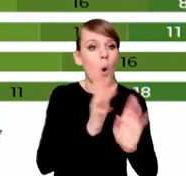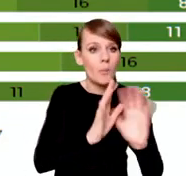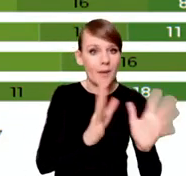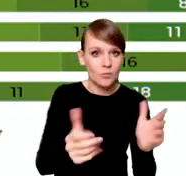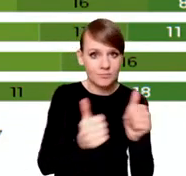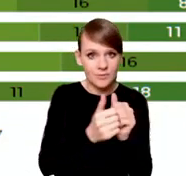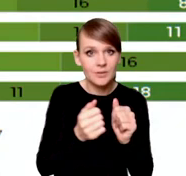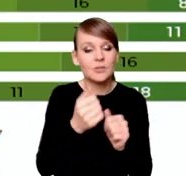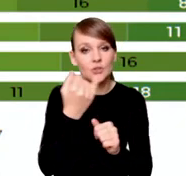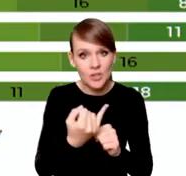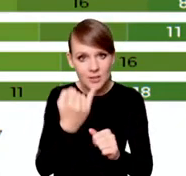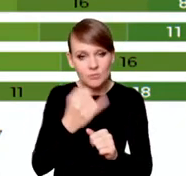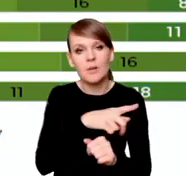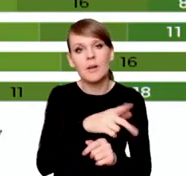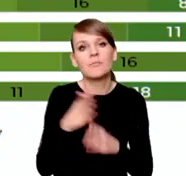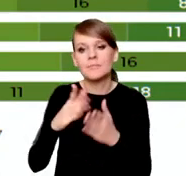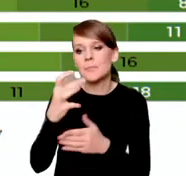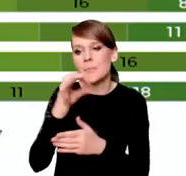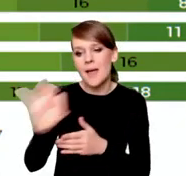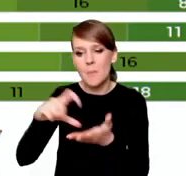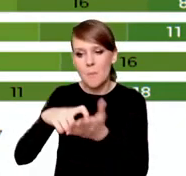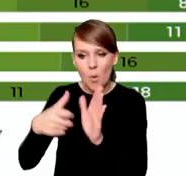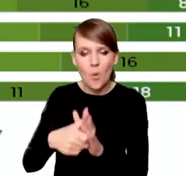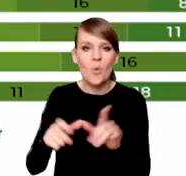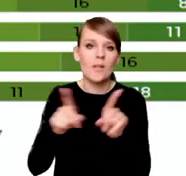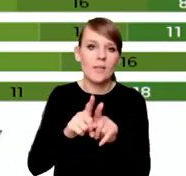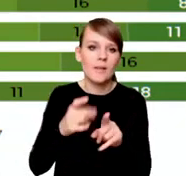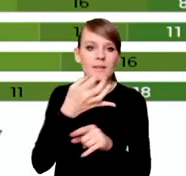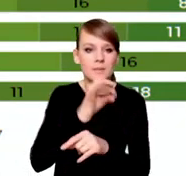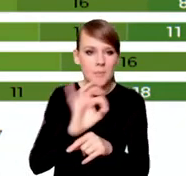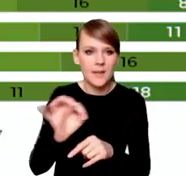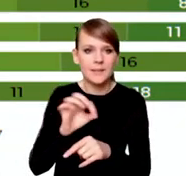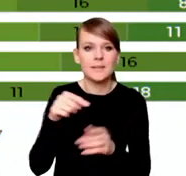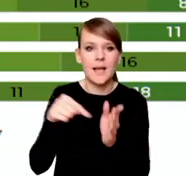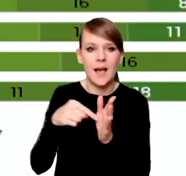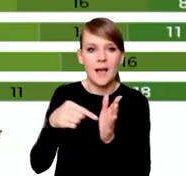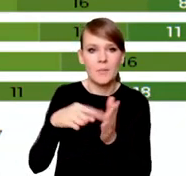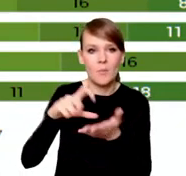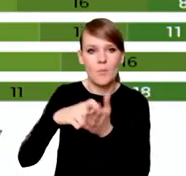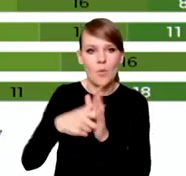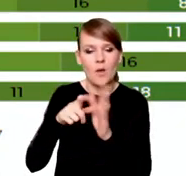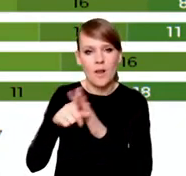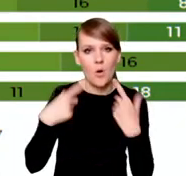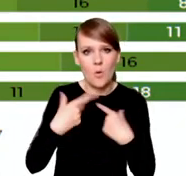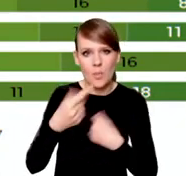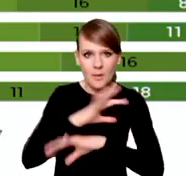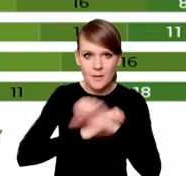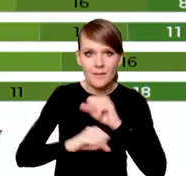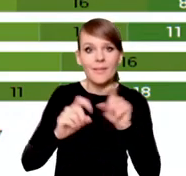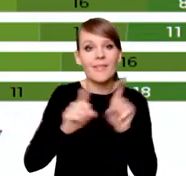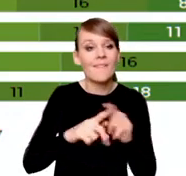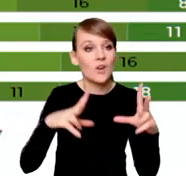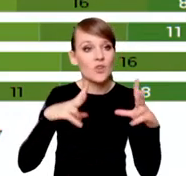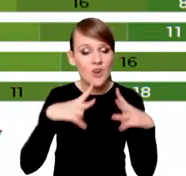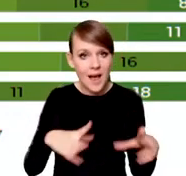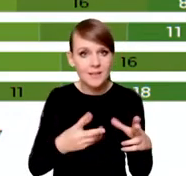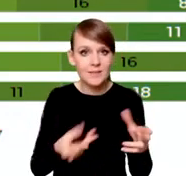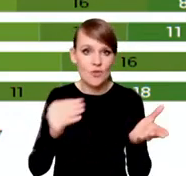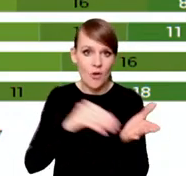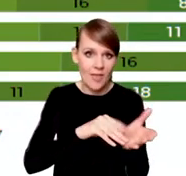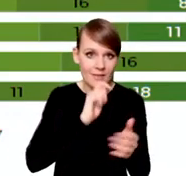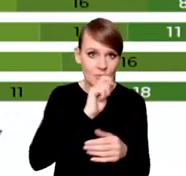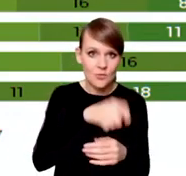specjalne pokoje dla osób z niepełnosprawnościami, są też dodatki do wczasu, jest oferowana